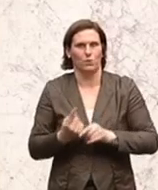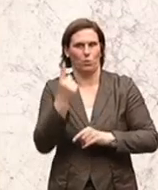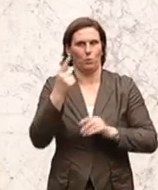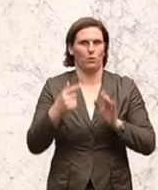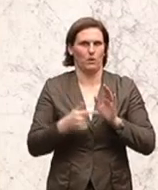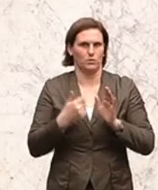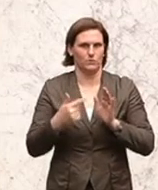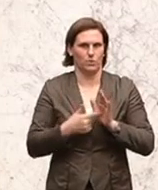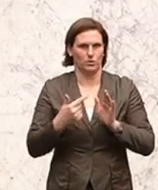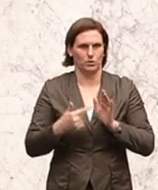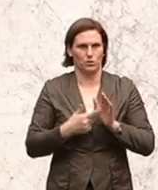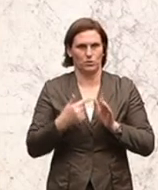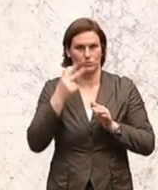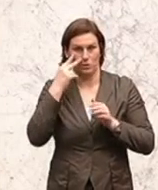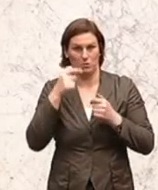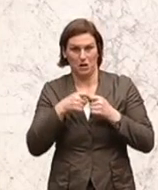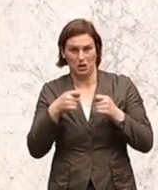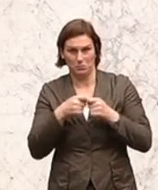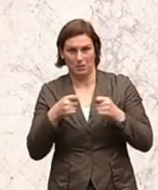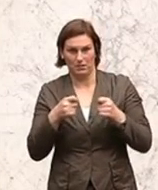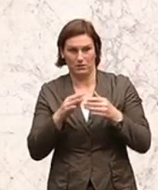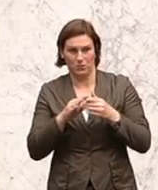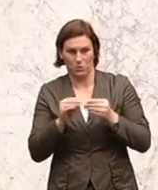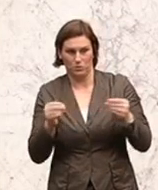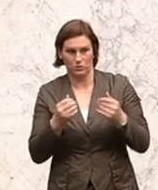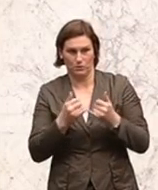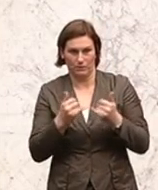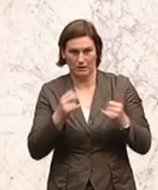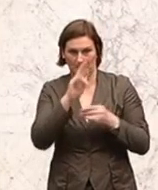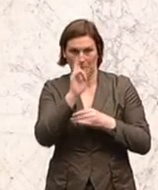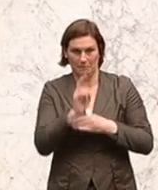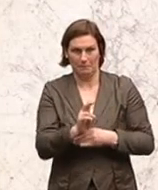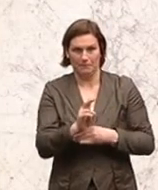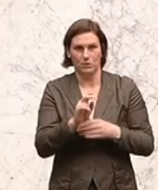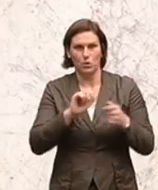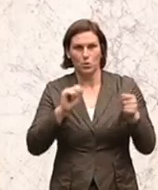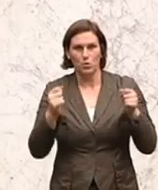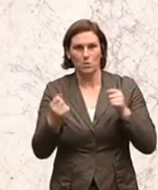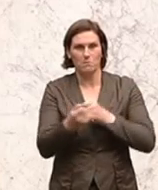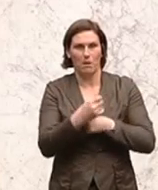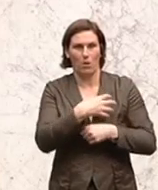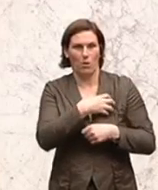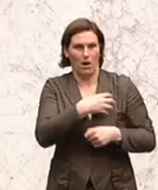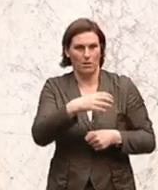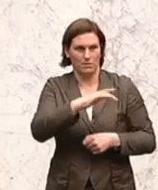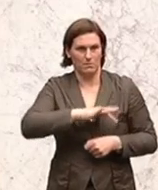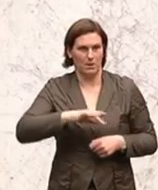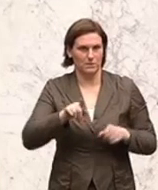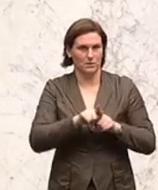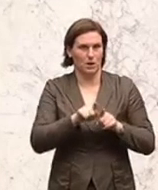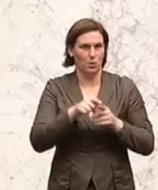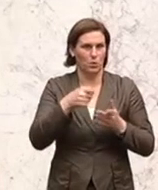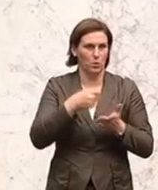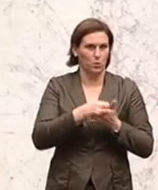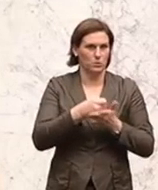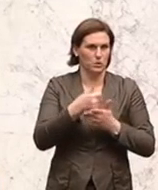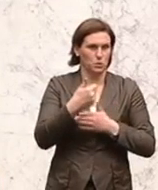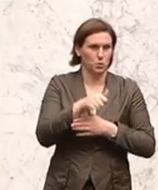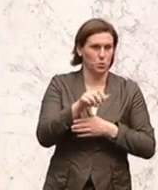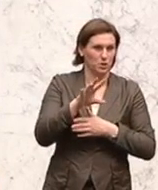circa ein Fünftel bis ein Drittel der Mittel, die andere Bundesmuseen zur Verfügung haben, Marc Mumuck oder Technisches